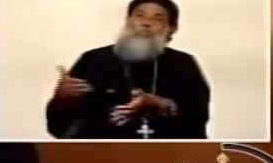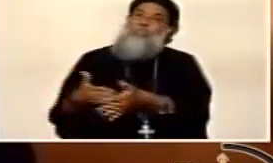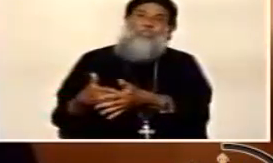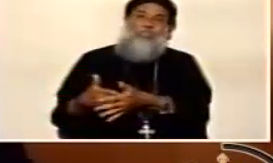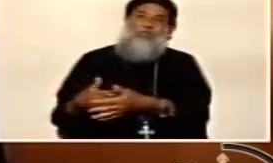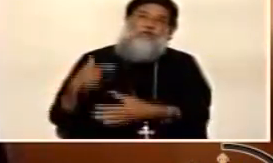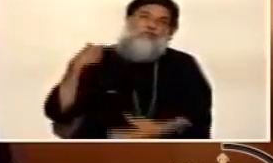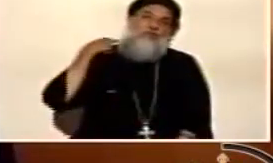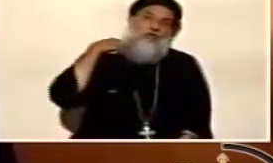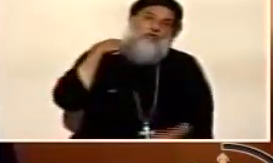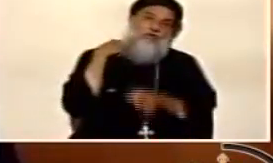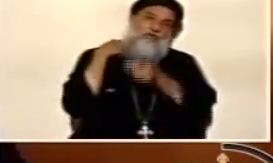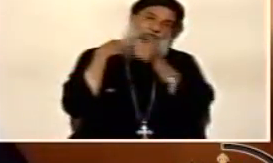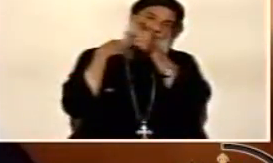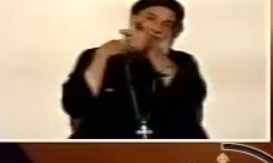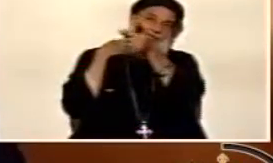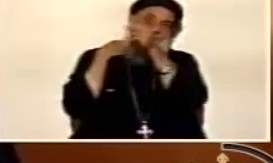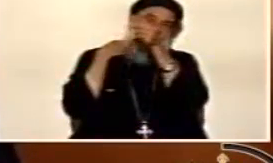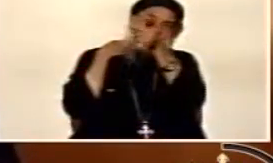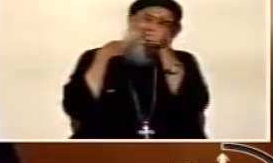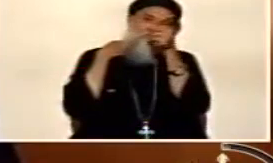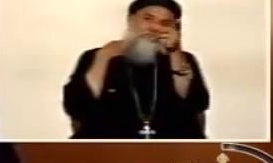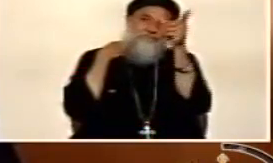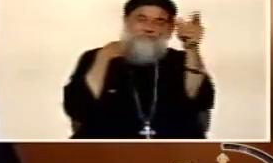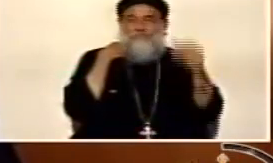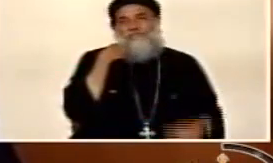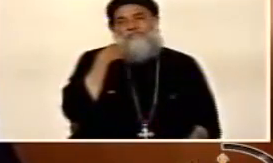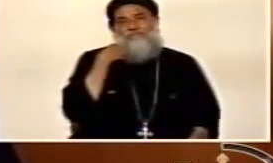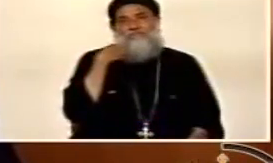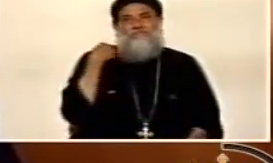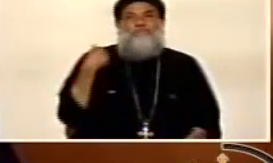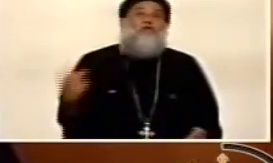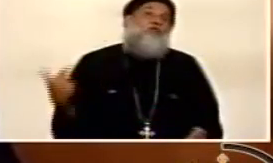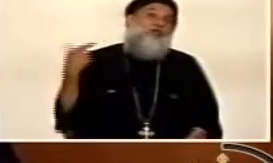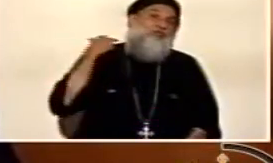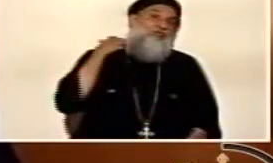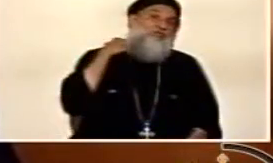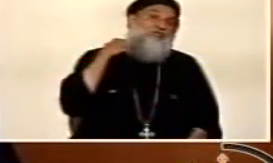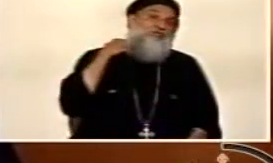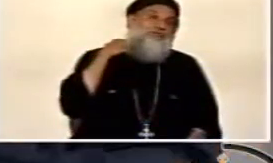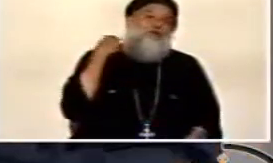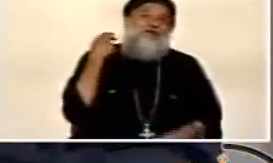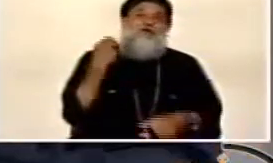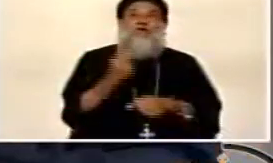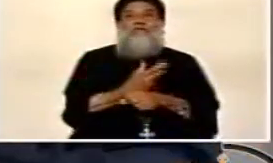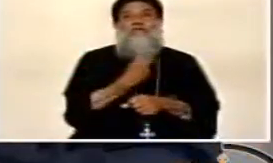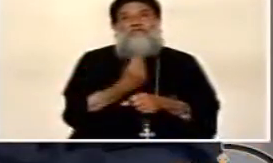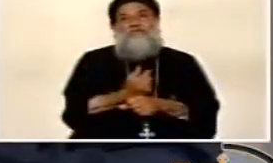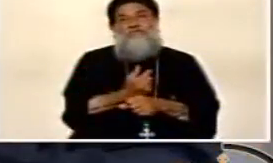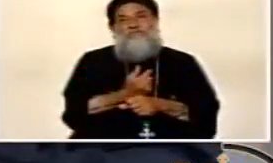فالعنف يزيد، وده اللي احنا شايفينه في العالم. وقال لهم اخرجوا من تلك